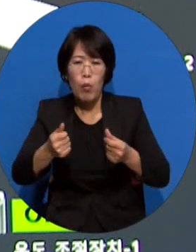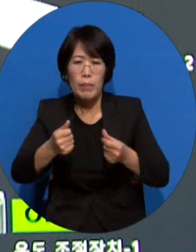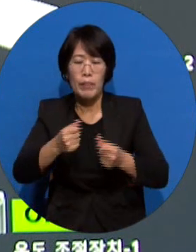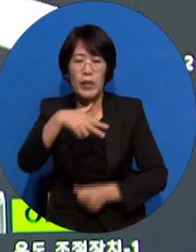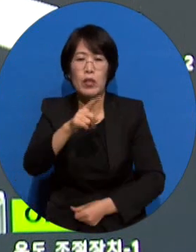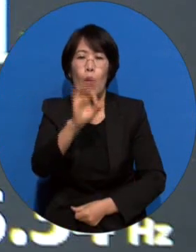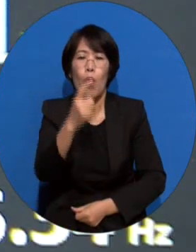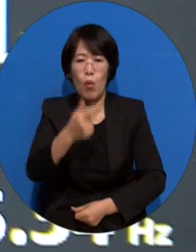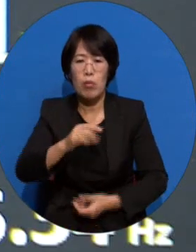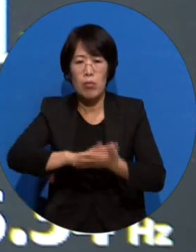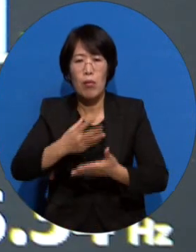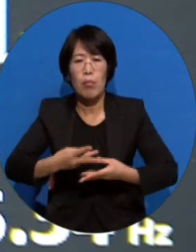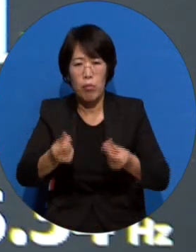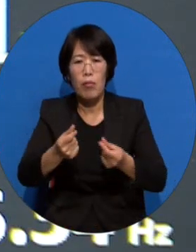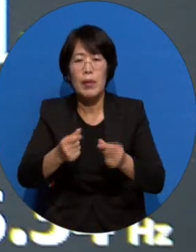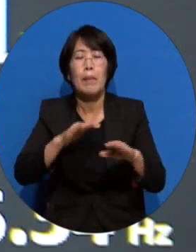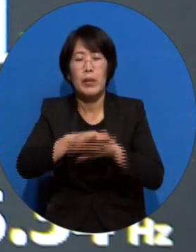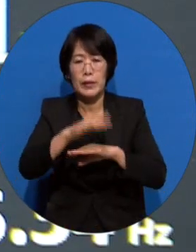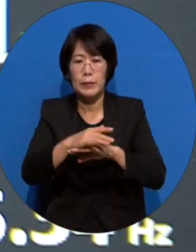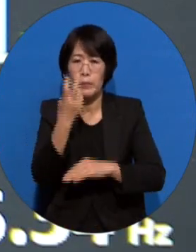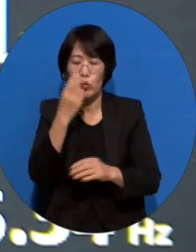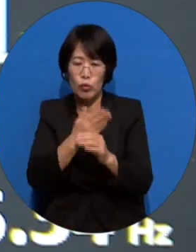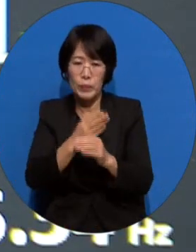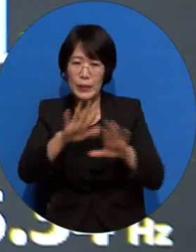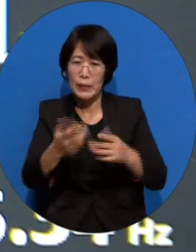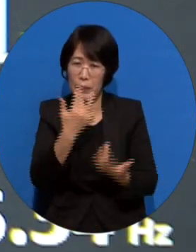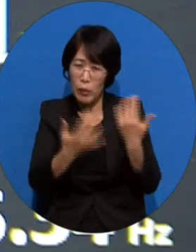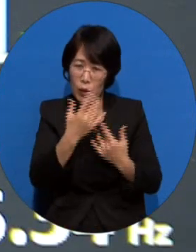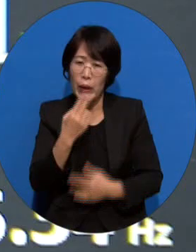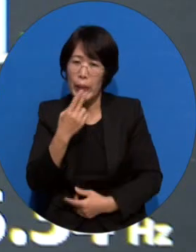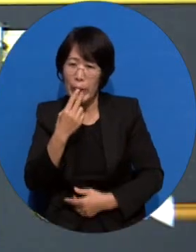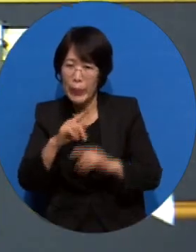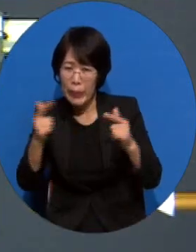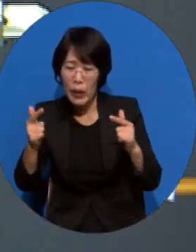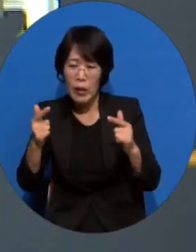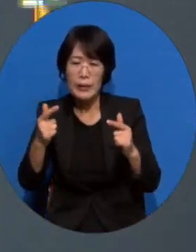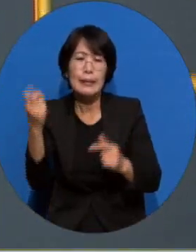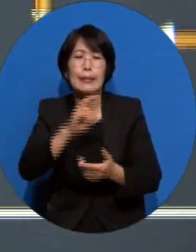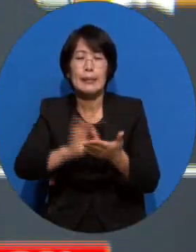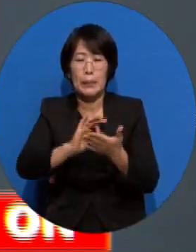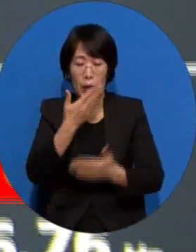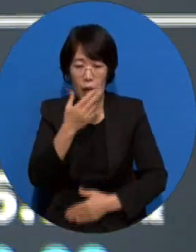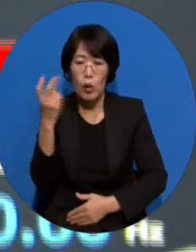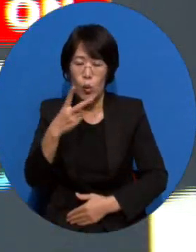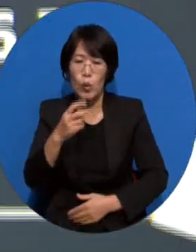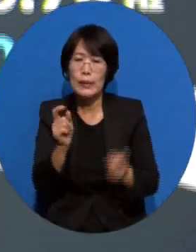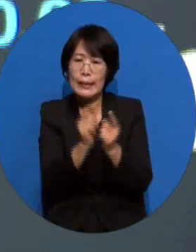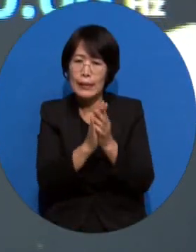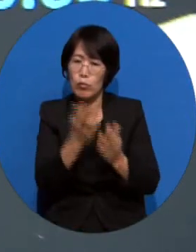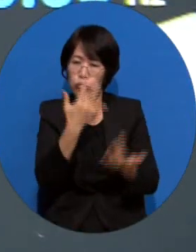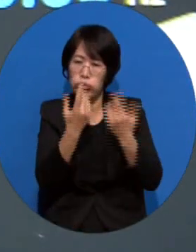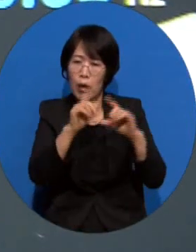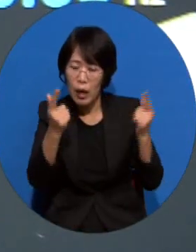열분해 방식을 검토하고 나선 배경입니다. 현재 소각되고 있는 플라스틱과 비닐을 재활용할 수 있고 직접 불에 태우지